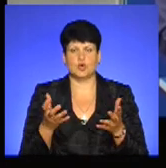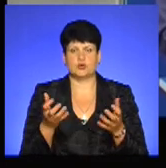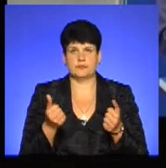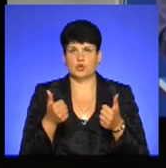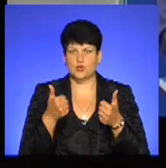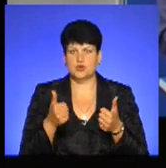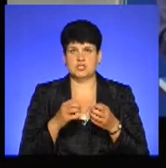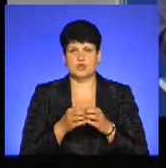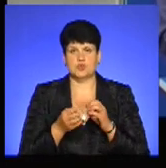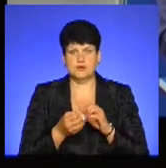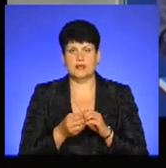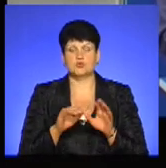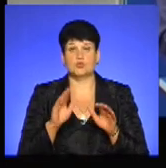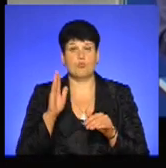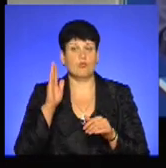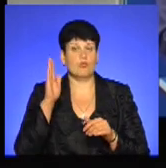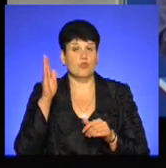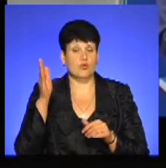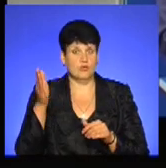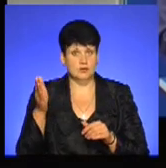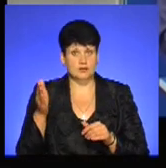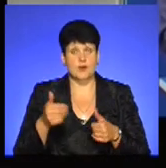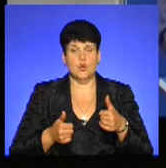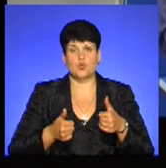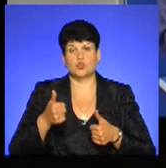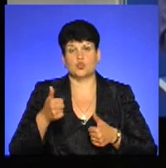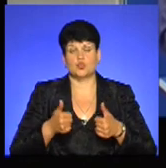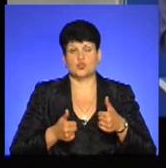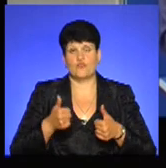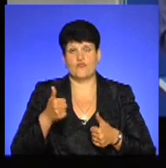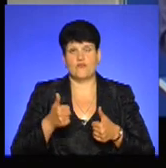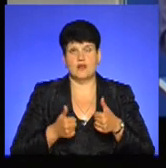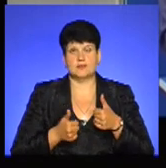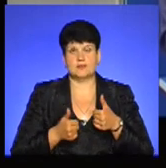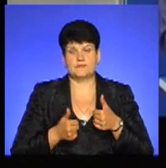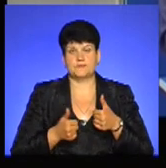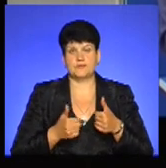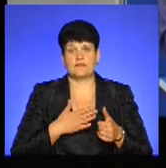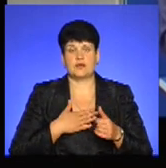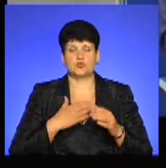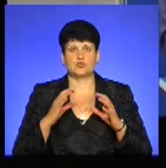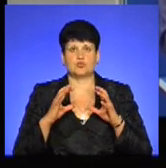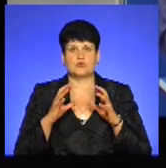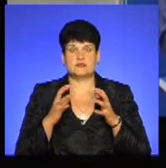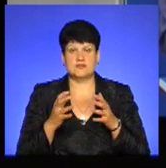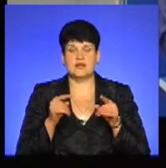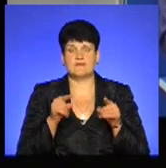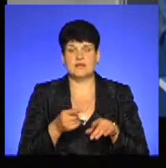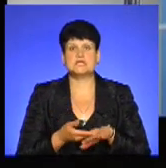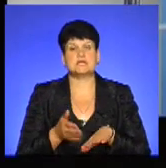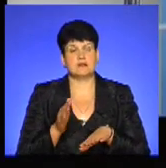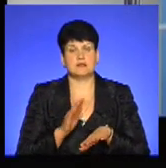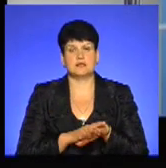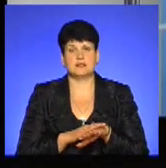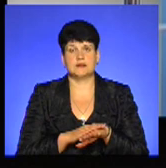для того, щоб потім все-таки конкурувати в нашому світі, А він є складний і